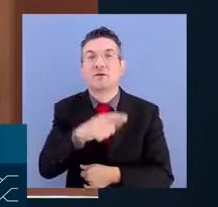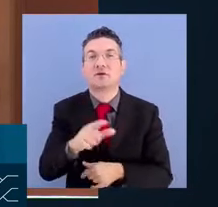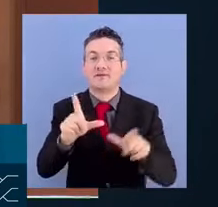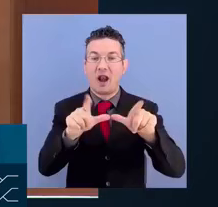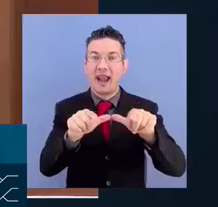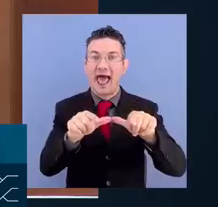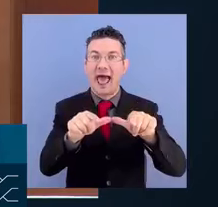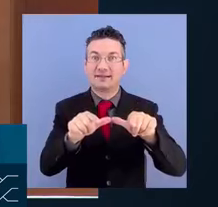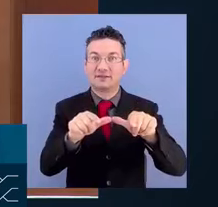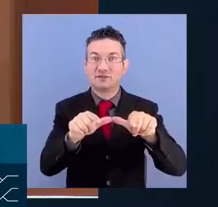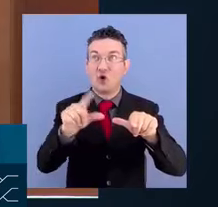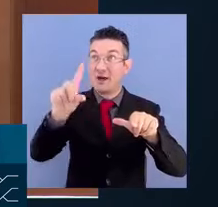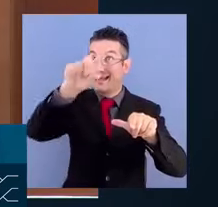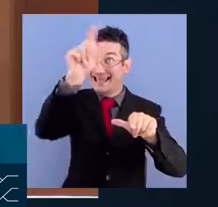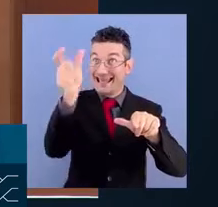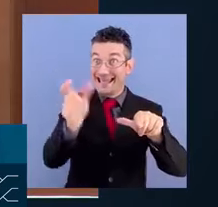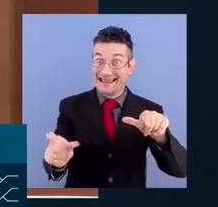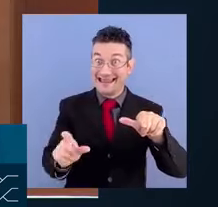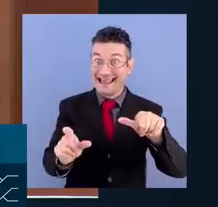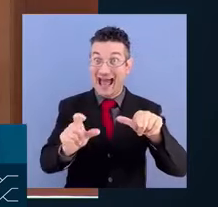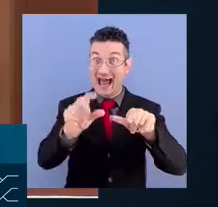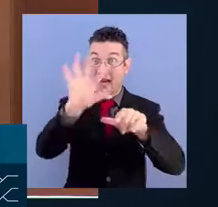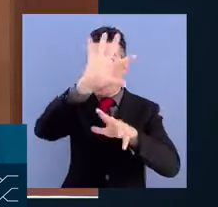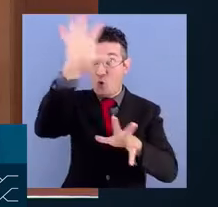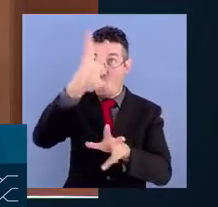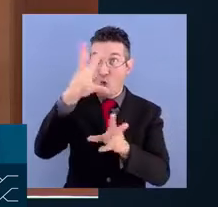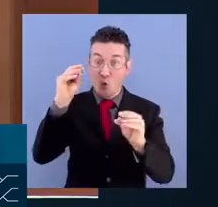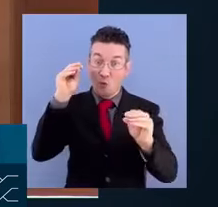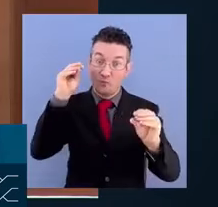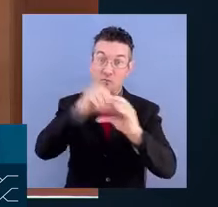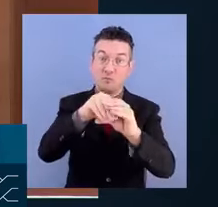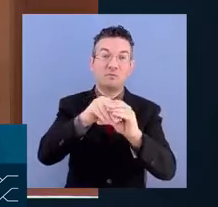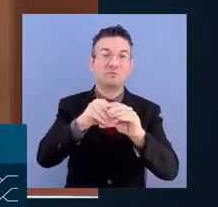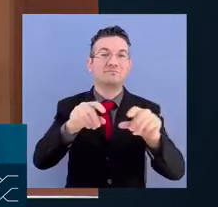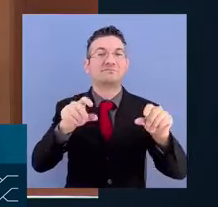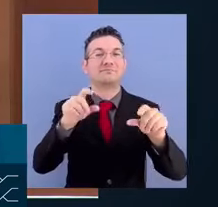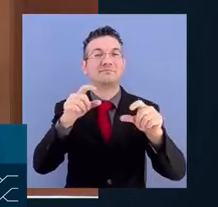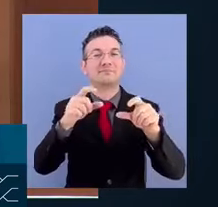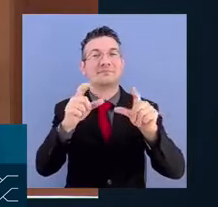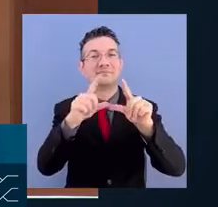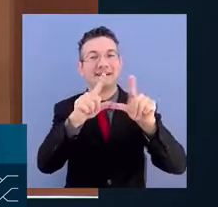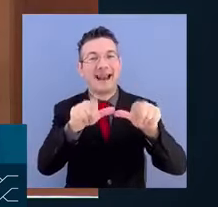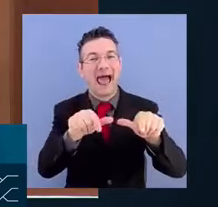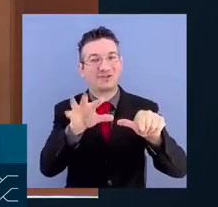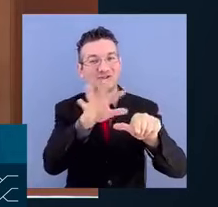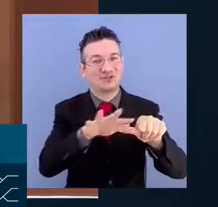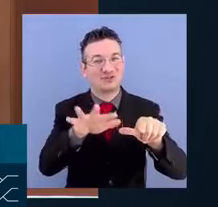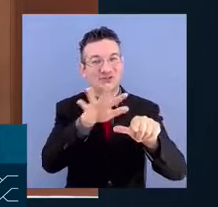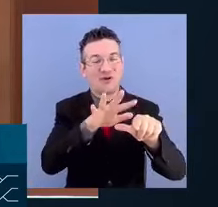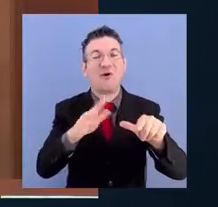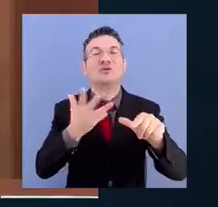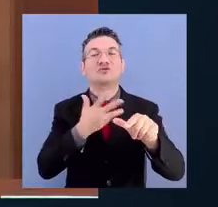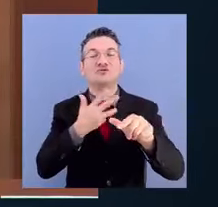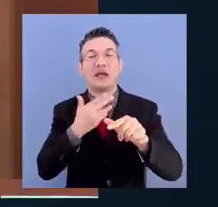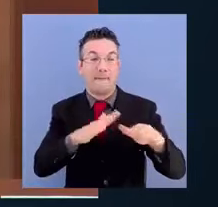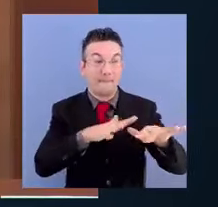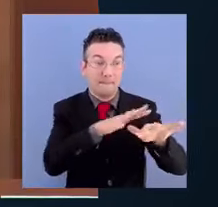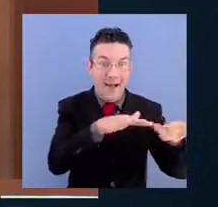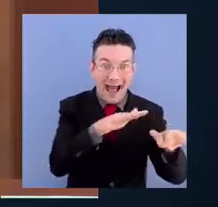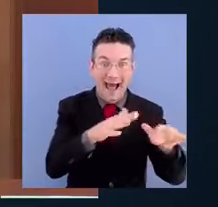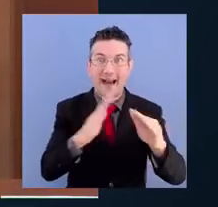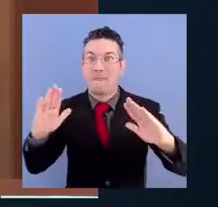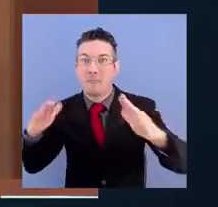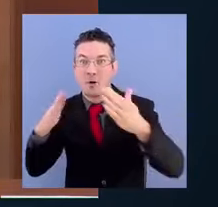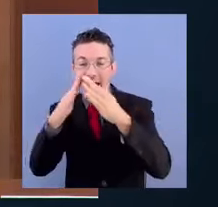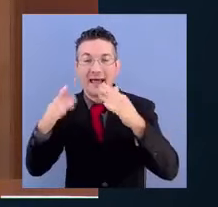dire è ridotto ad una dimensione territoriale più piccola abbiamo la montagna abbiamo il mare abbiamo i laghi abbiamo città